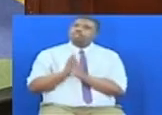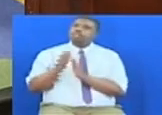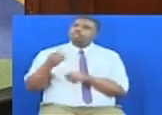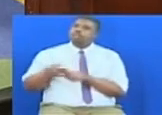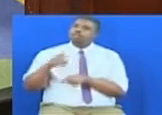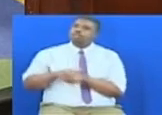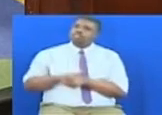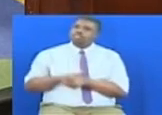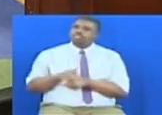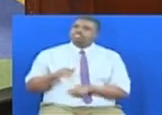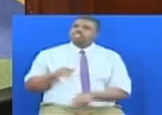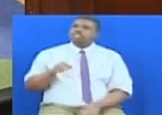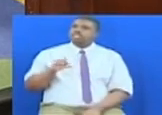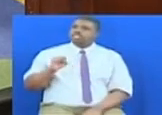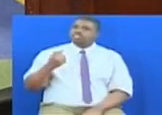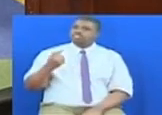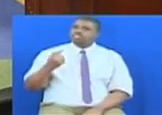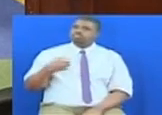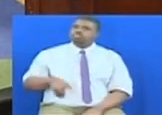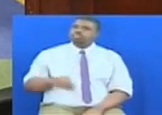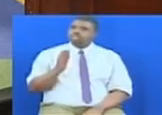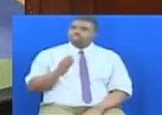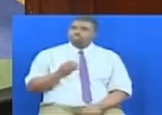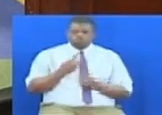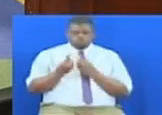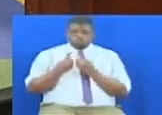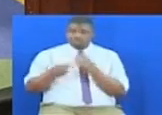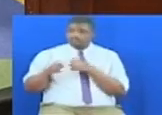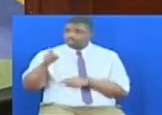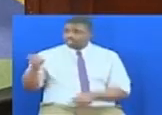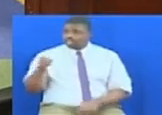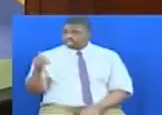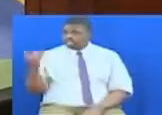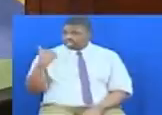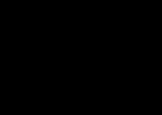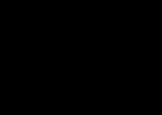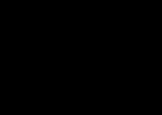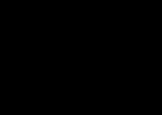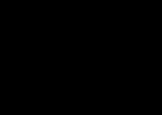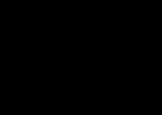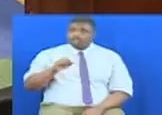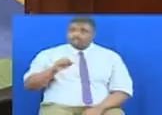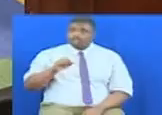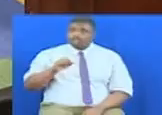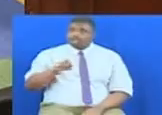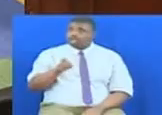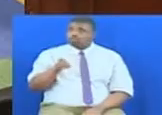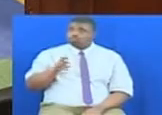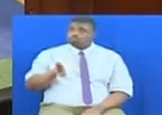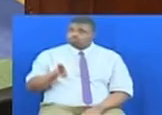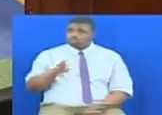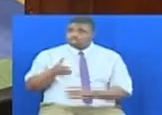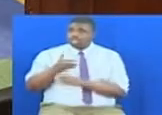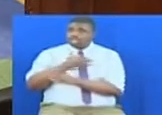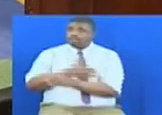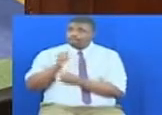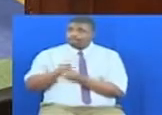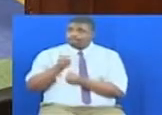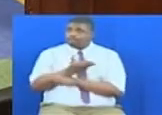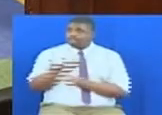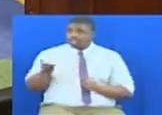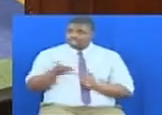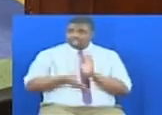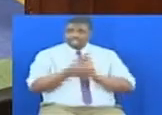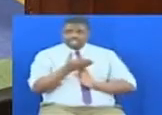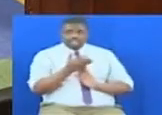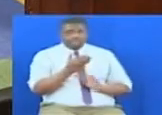saa 12 anaanza. Siku moja tukawa tunaongea pale, akaniambia, mama nangu, kabla ya mambo mengine anza na Mungu, mambo yaende vizuri.